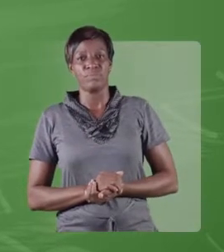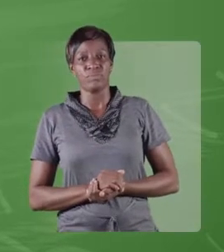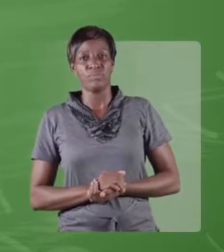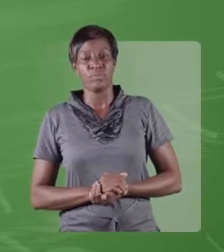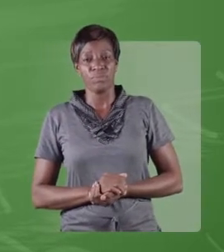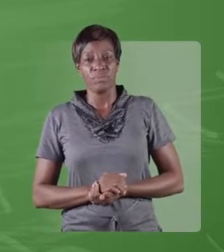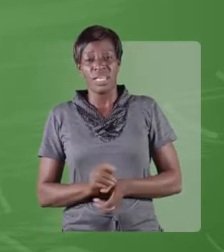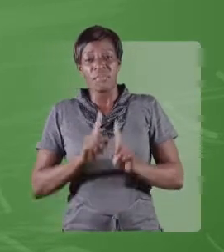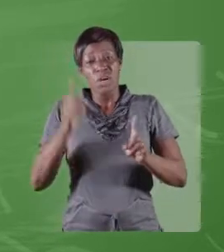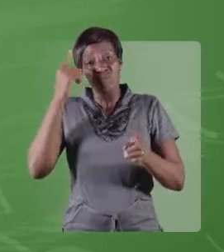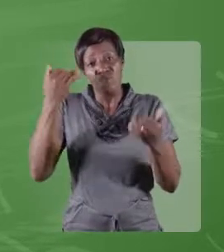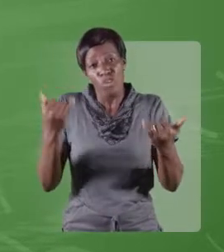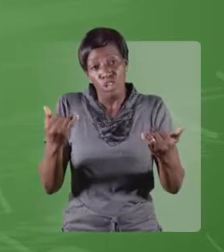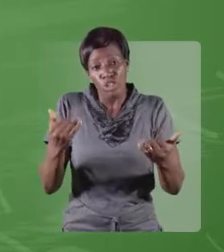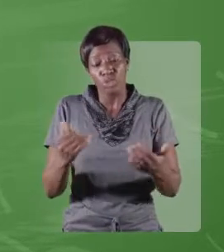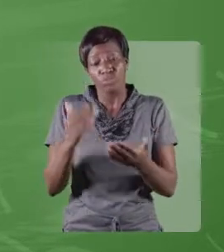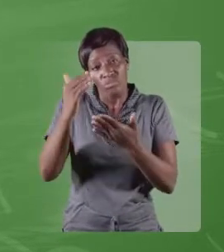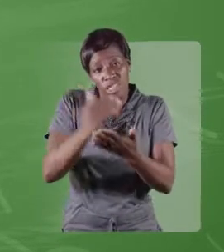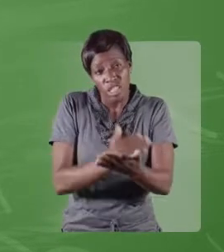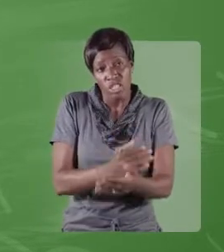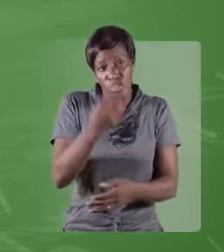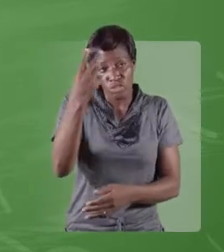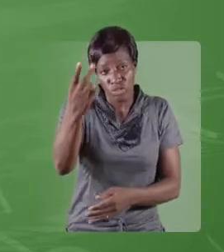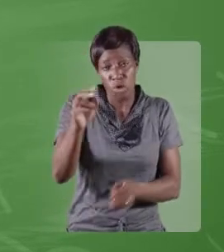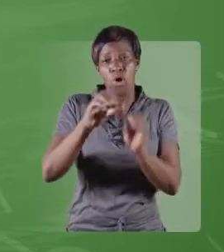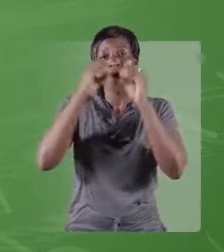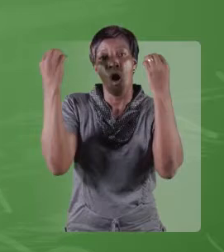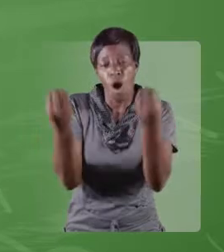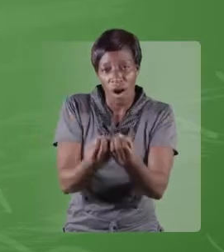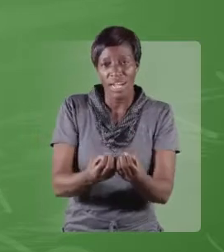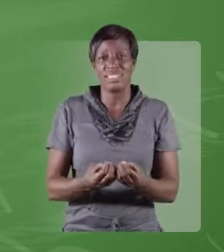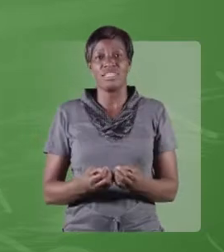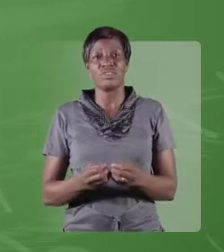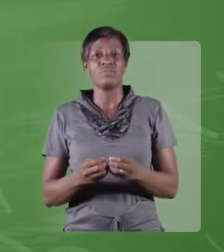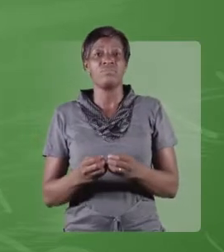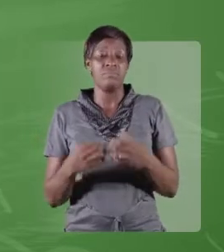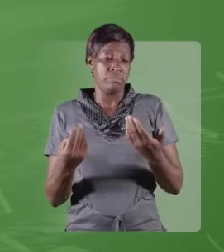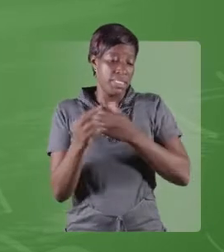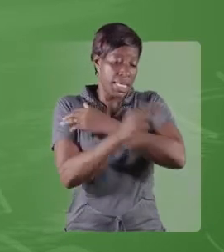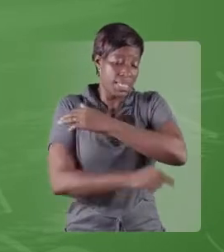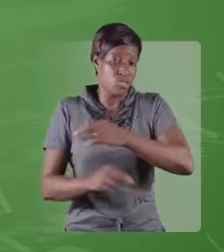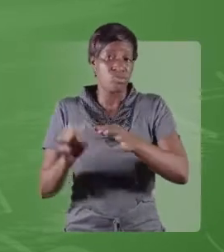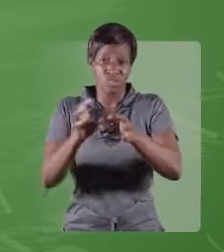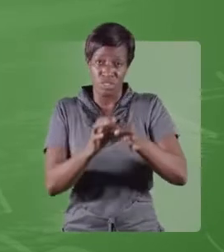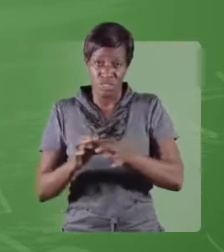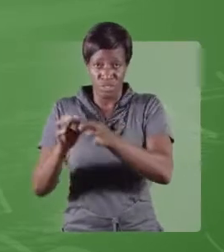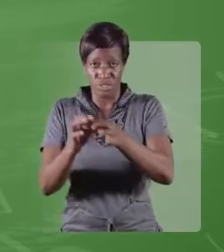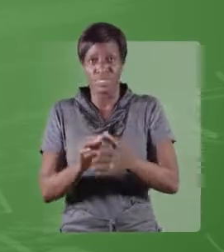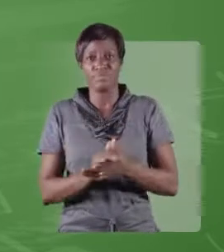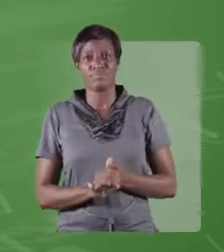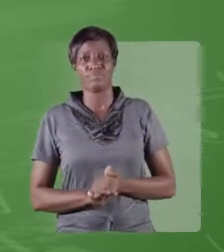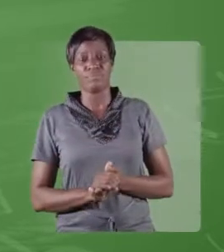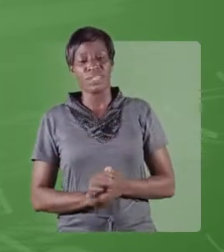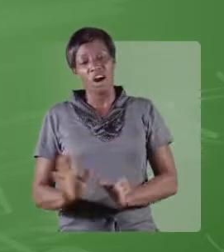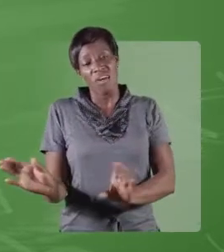Pour aujourd'hui, nous verrons la leçon « L'Organisation des Nations Unies ». Pour y arriver,